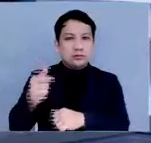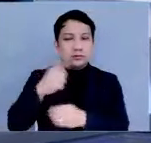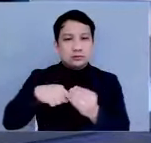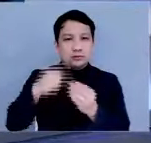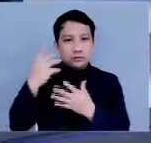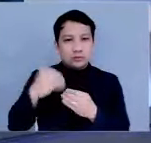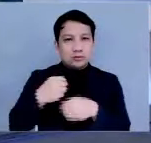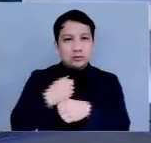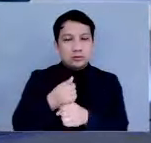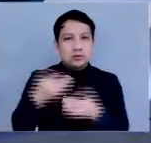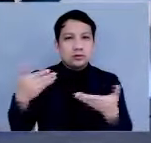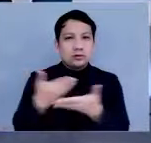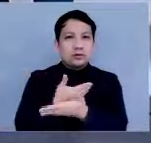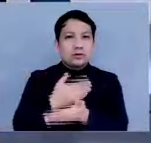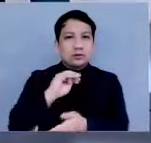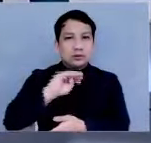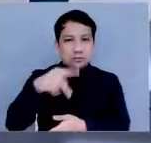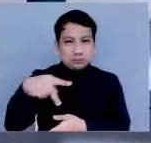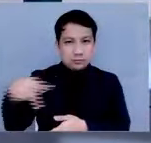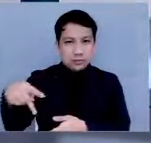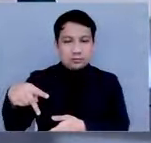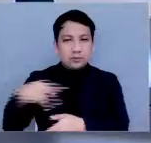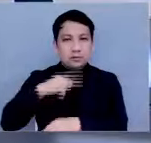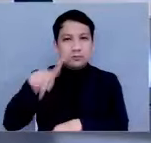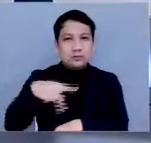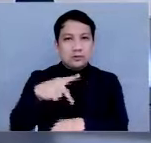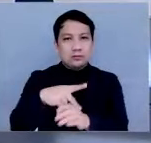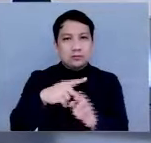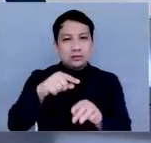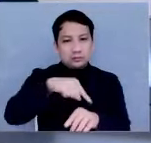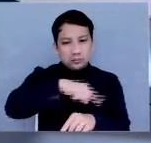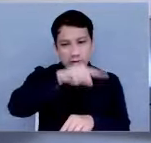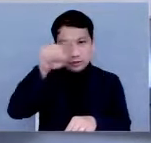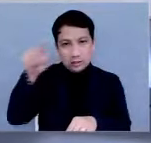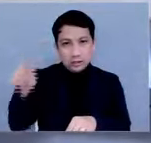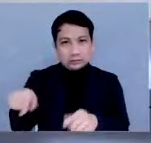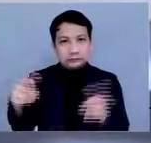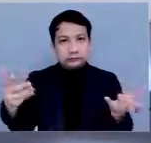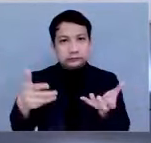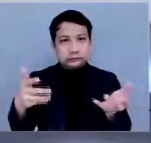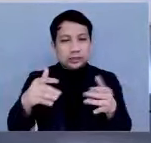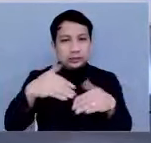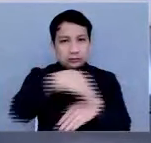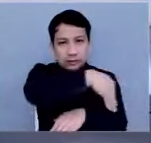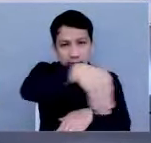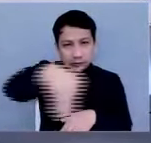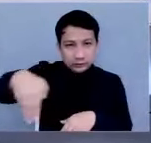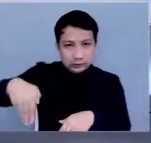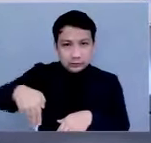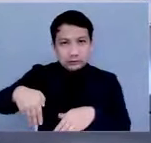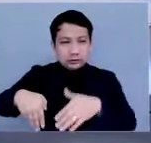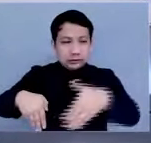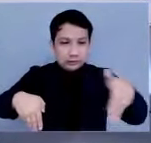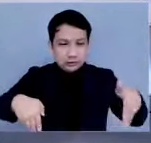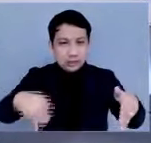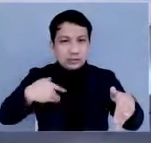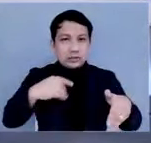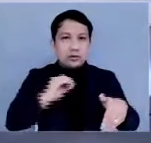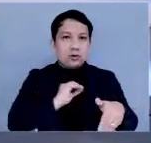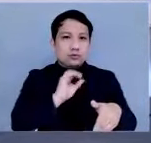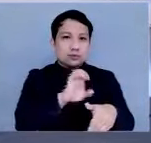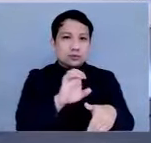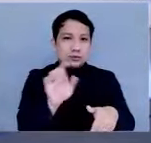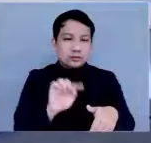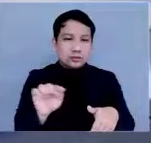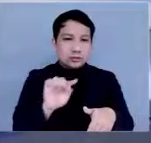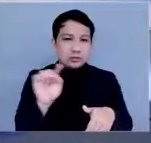na ng bagong mapa ang Pilipinas kung saan markado na ang hangganan ng ating EEZ. Yan po. Ang isa pang wala